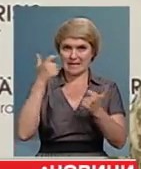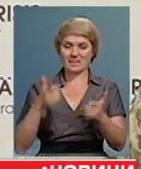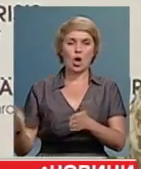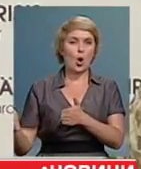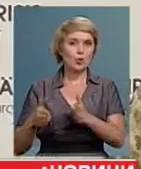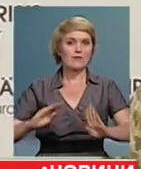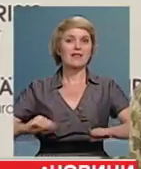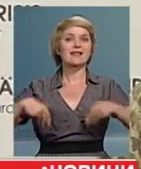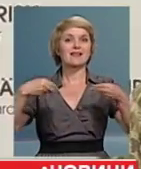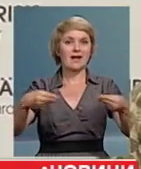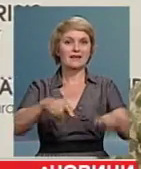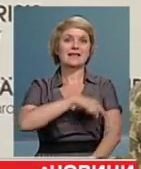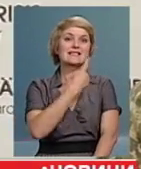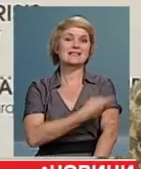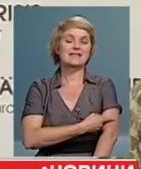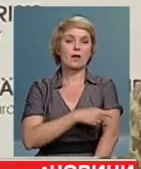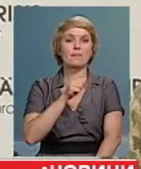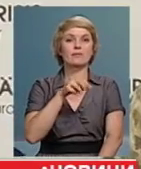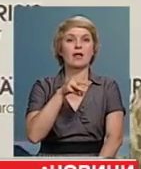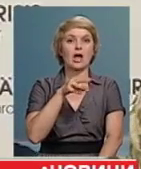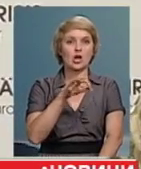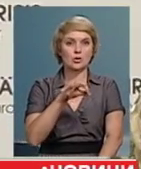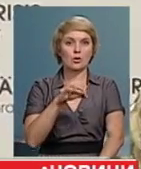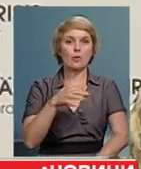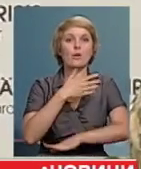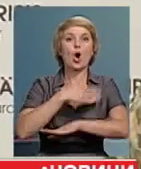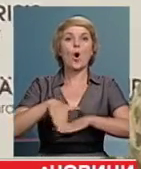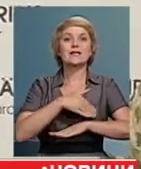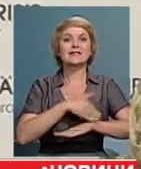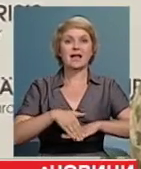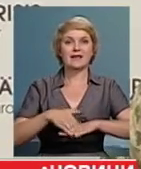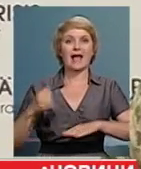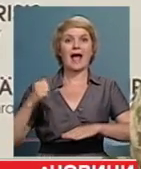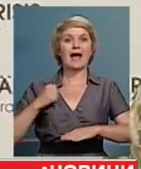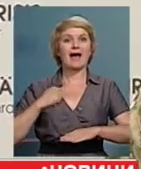готові надати силам антитерористичної операції координати казарм,